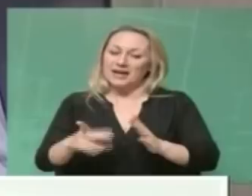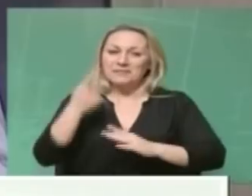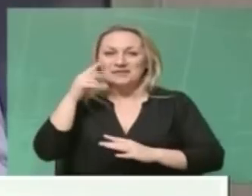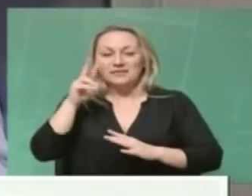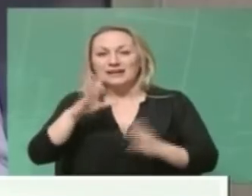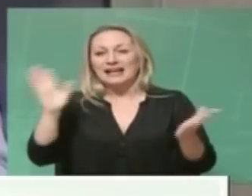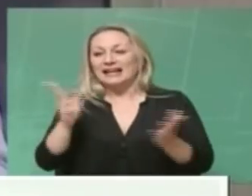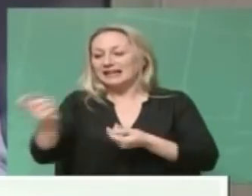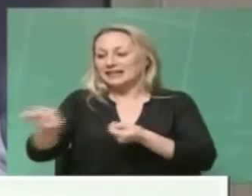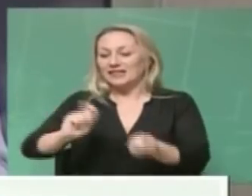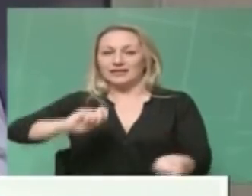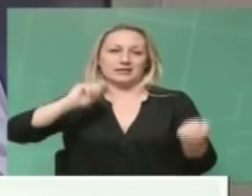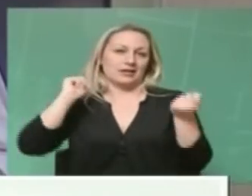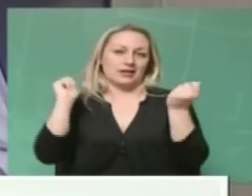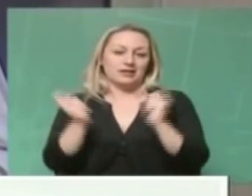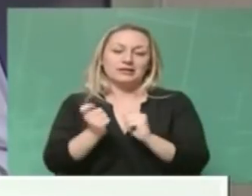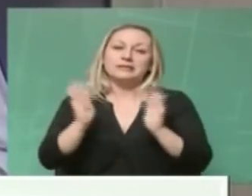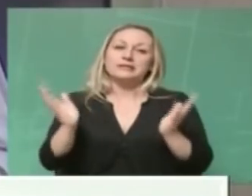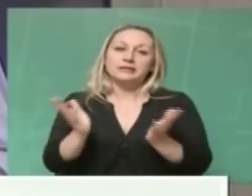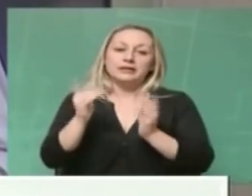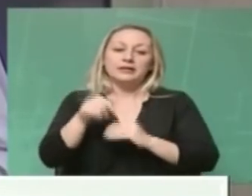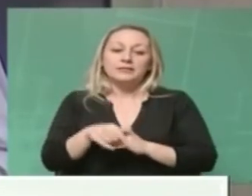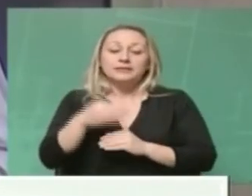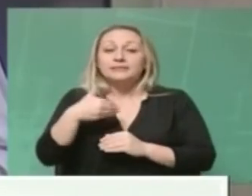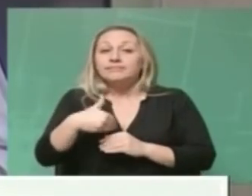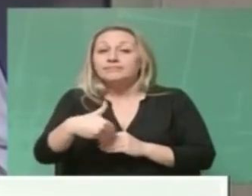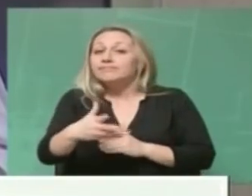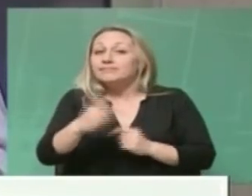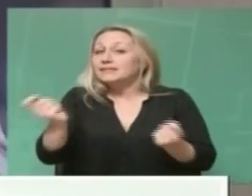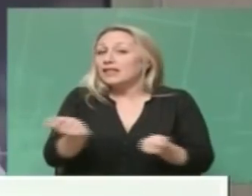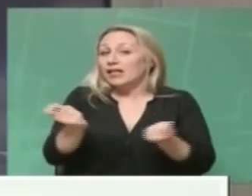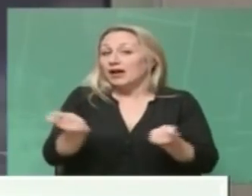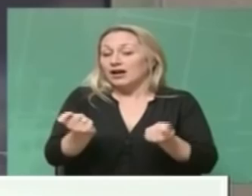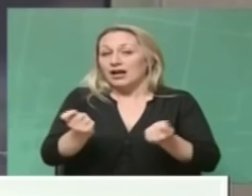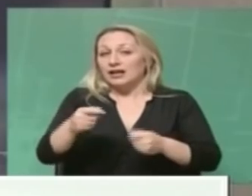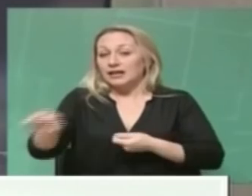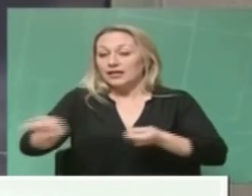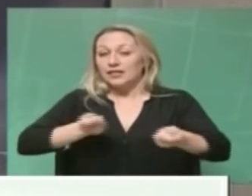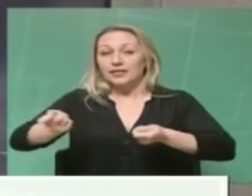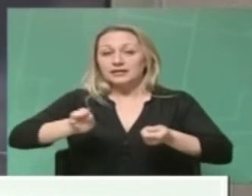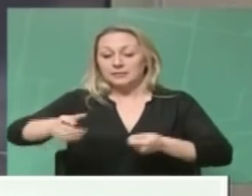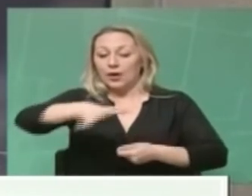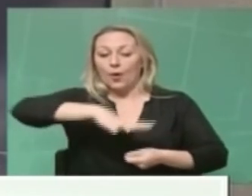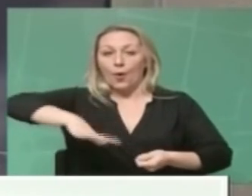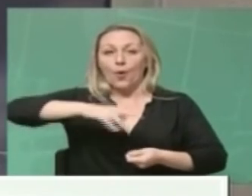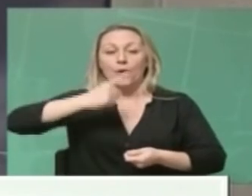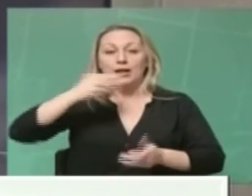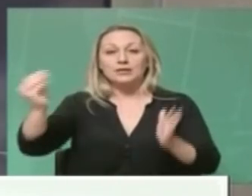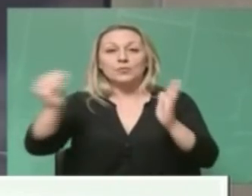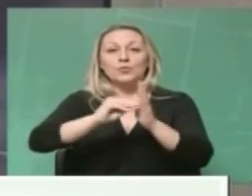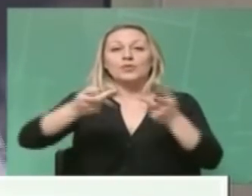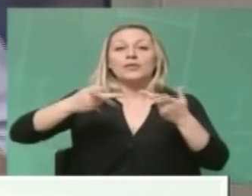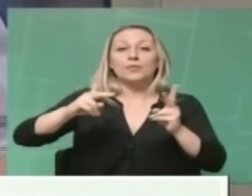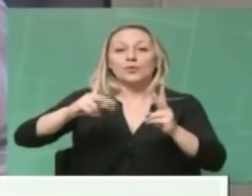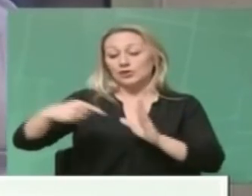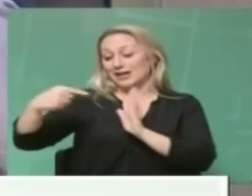κάποια στροφή της διοίκησης στο θέμα. Τι θα γίνει, τι σκοπεύει να κάνει η διοίκηση για τους χώρους που αποχαρακτηρίζονται. Δεν είμαστε δεκαετία